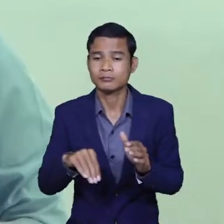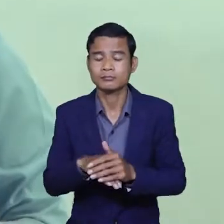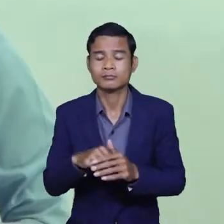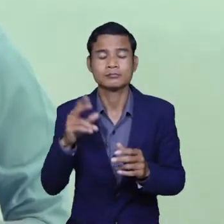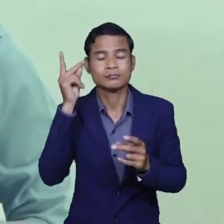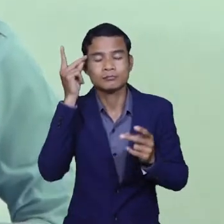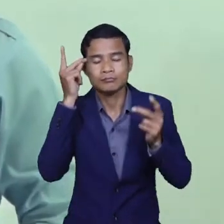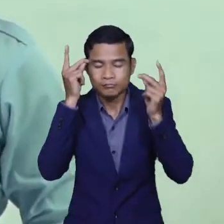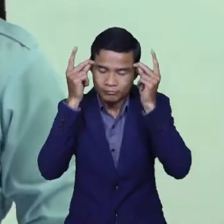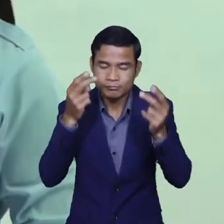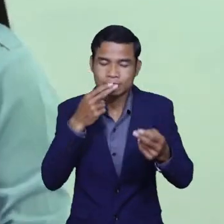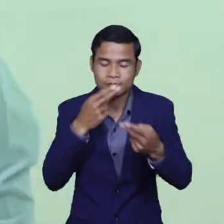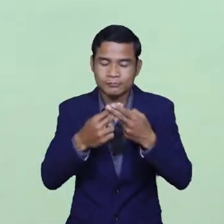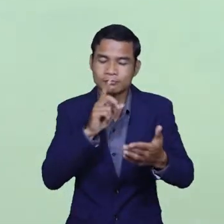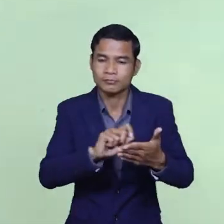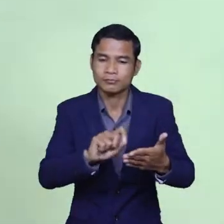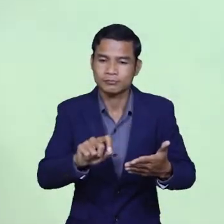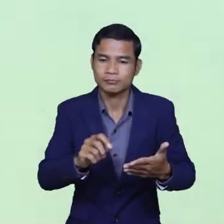ការគិតណាកូនណា